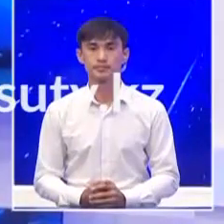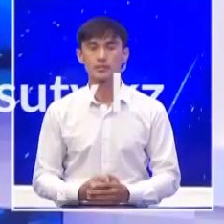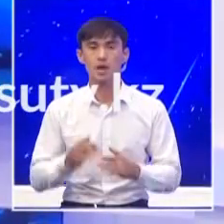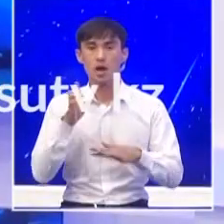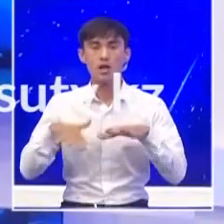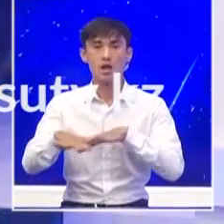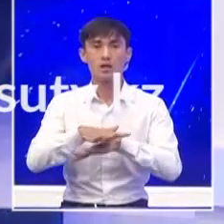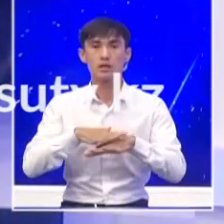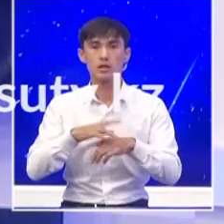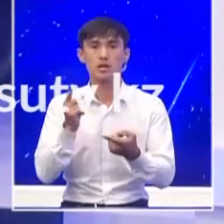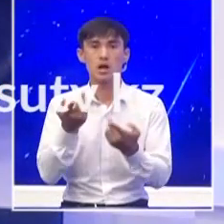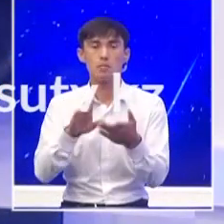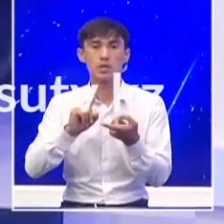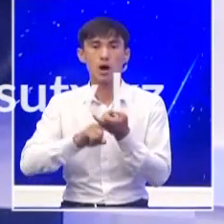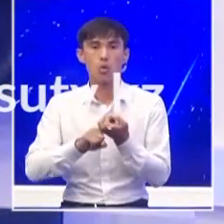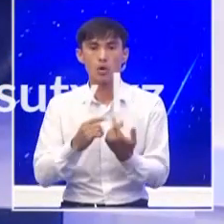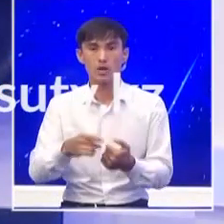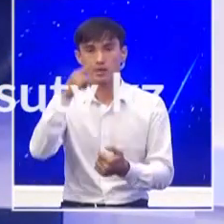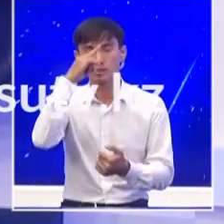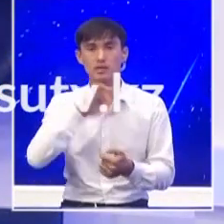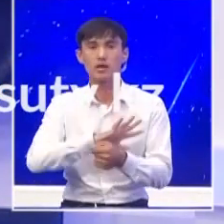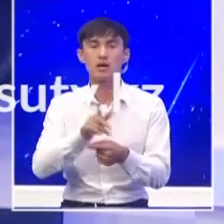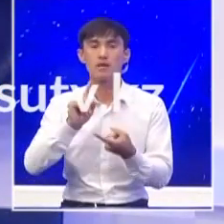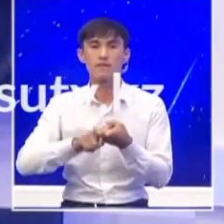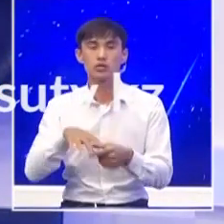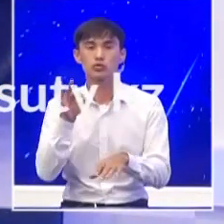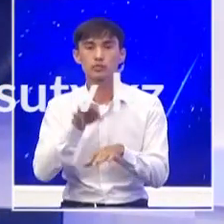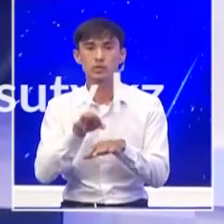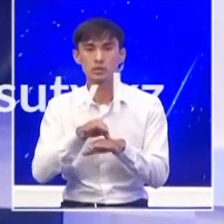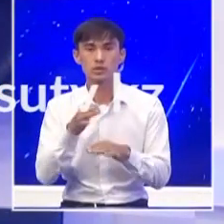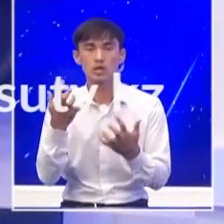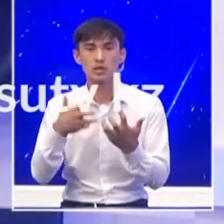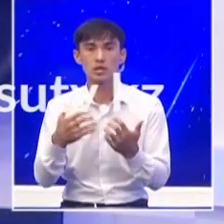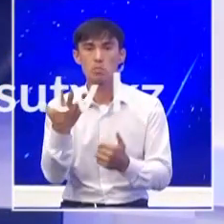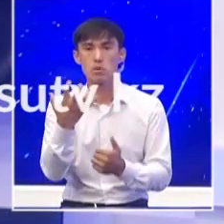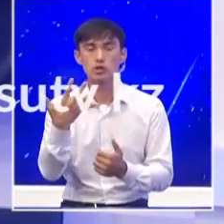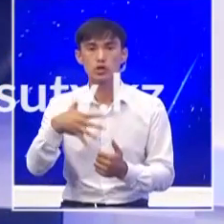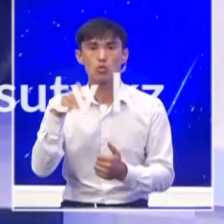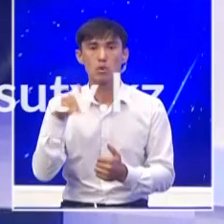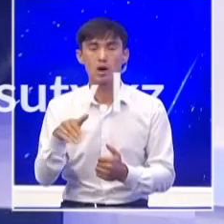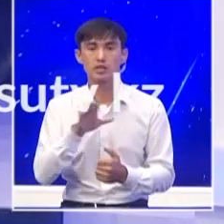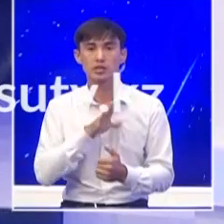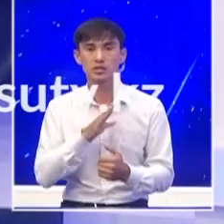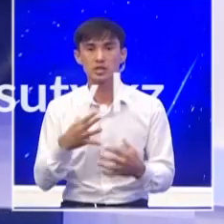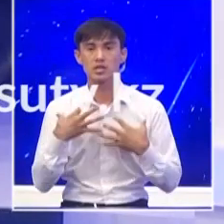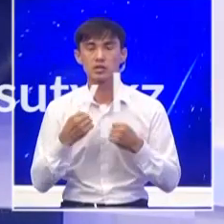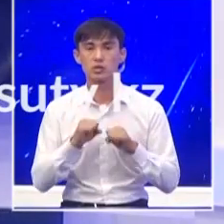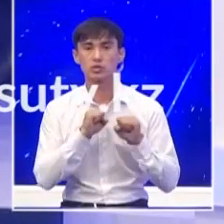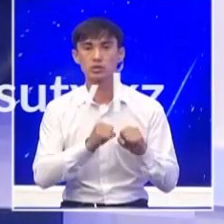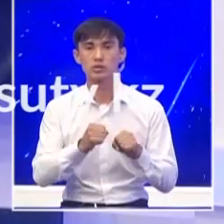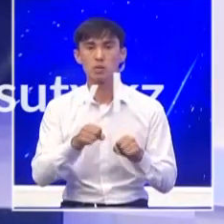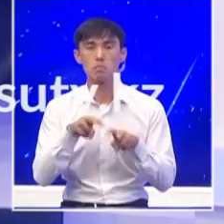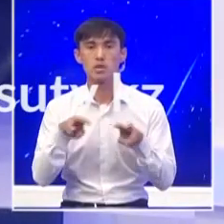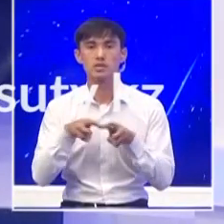Елдегі эпидахуалға тоқталса, Қазақстанда коронавирус инфекциясын жұқтырғандар саны 550 мыңға жетті. Денсаулық сақтау министрлігінің